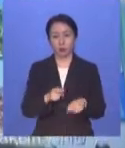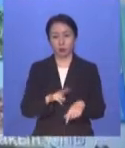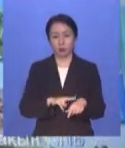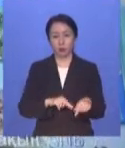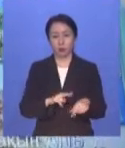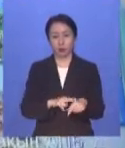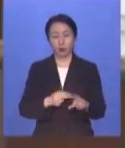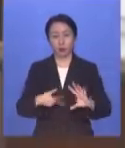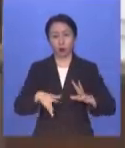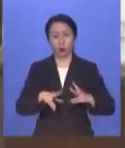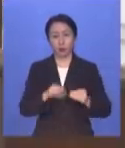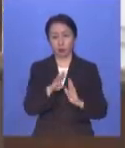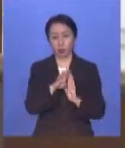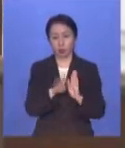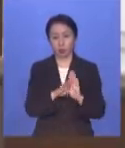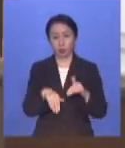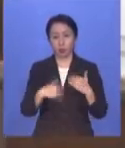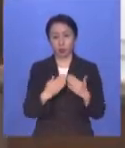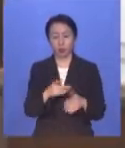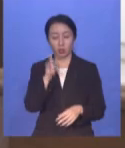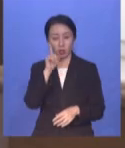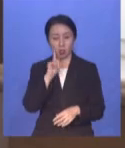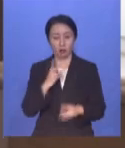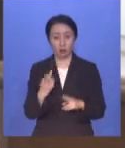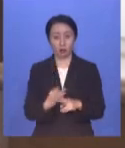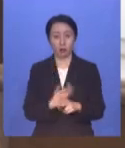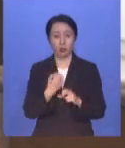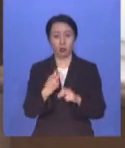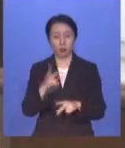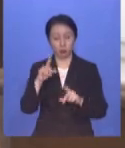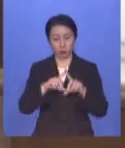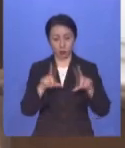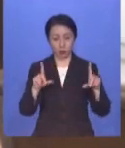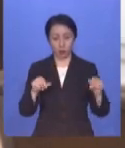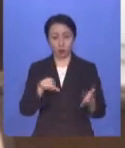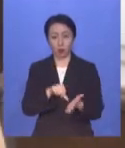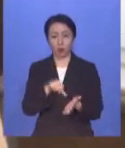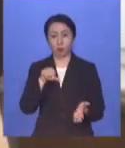полиции. Общая задача – обеспечить комфорт и безопасность